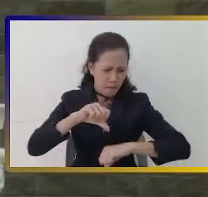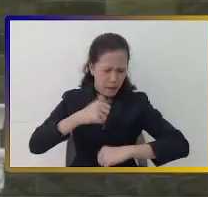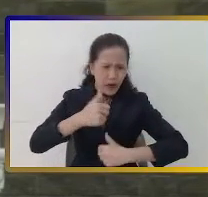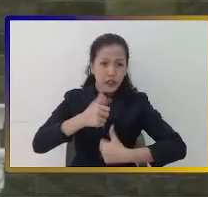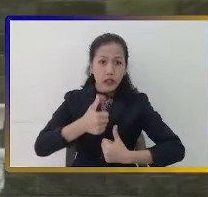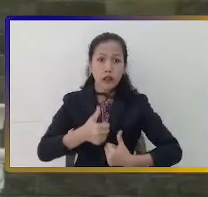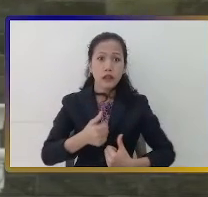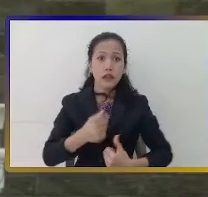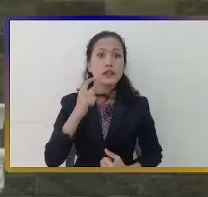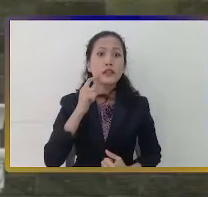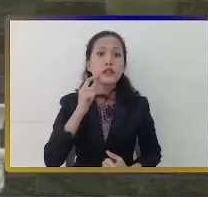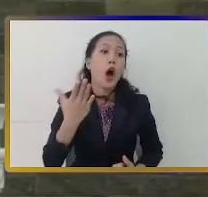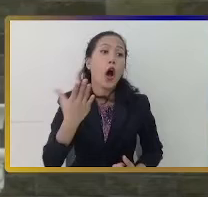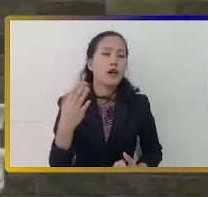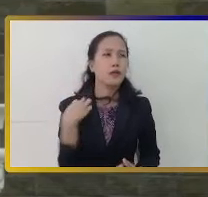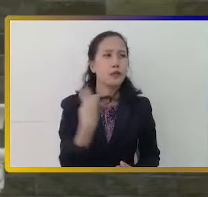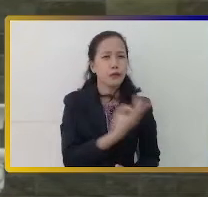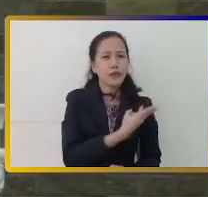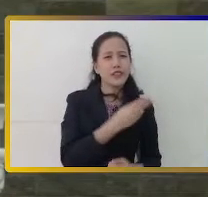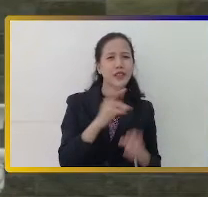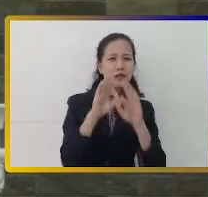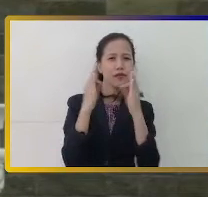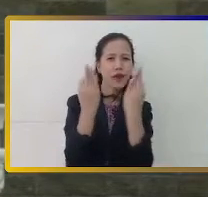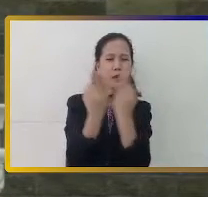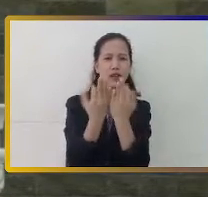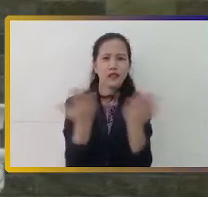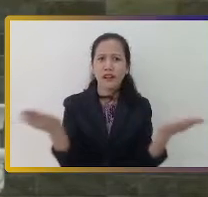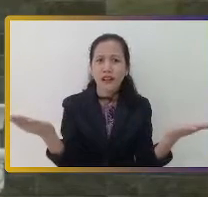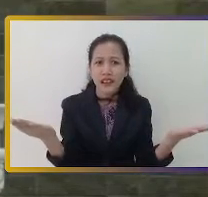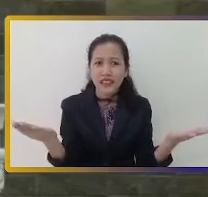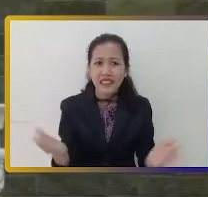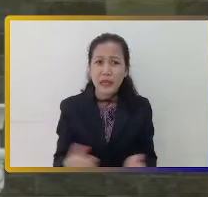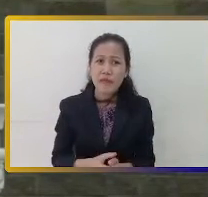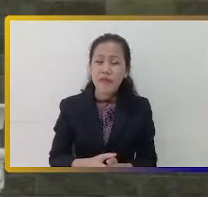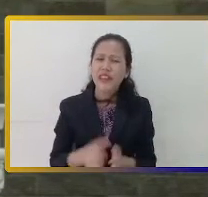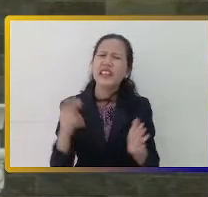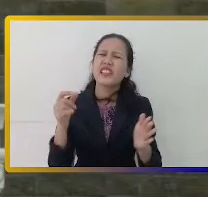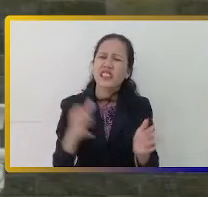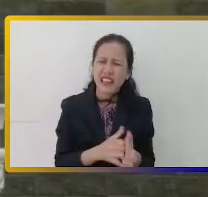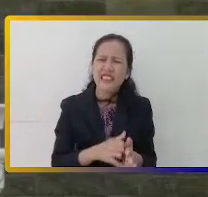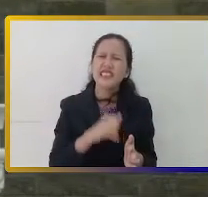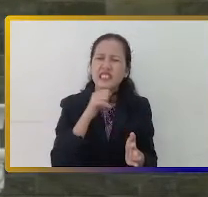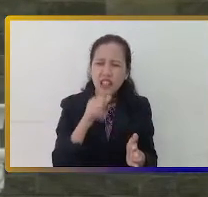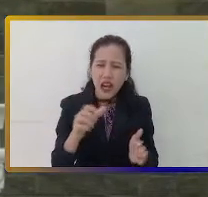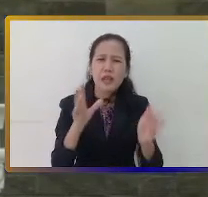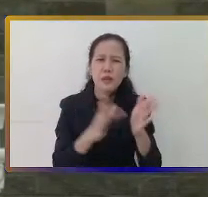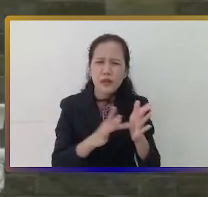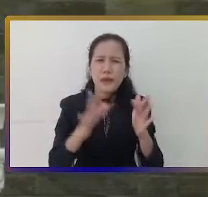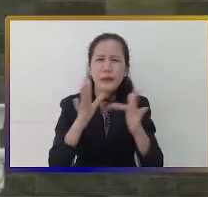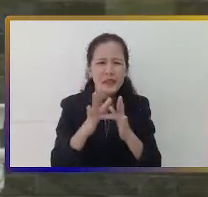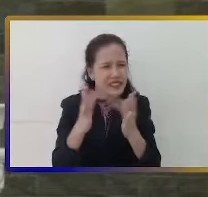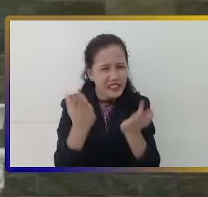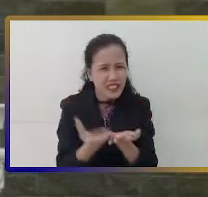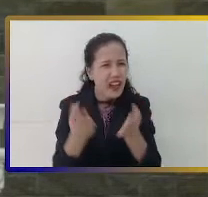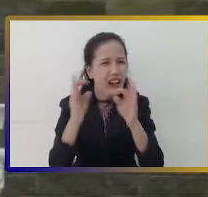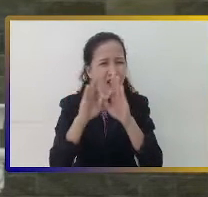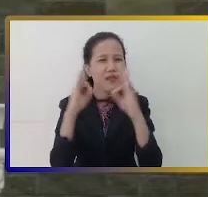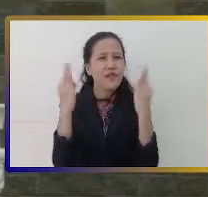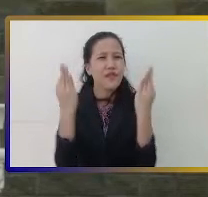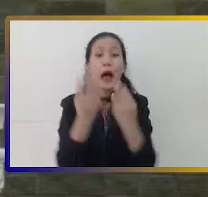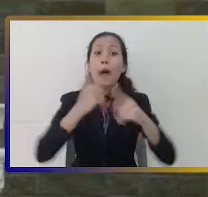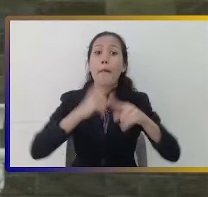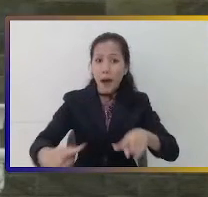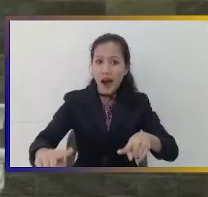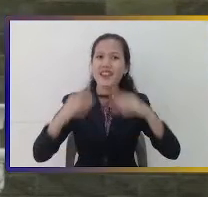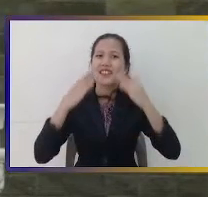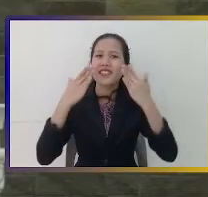family. Kapatid, hindi po yan ang isang biblical na family. But thank God, kapatid, that we can still